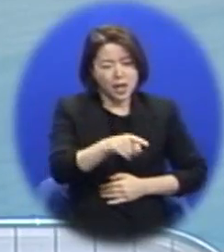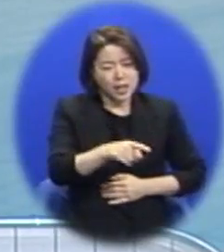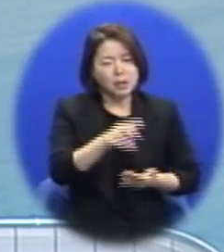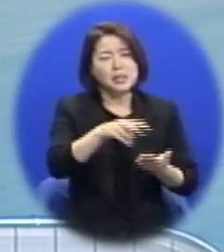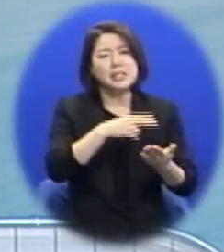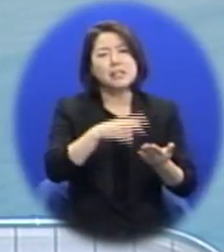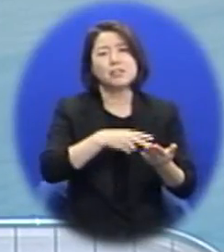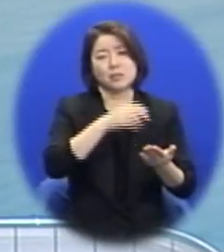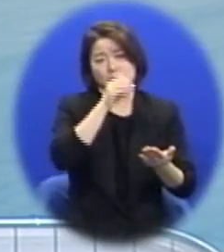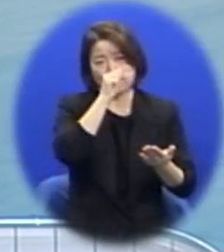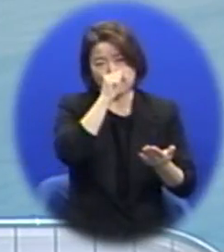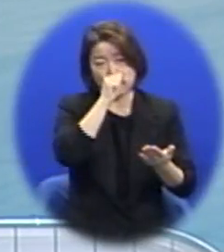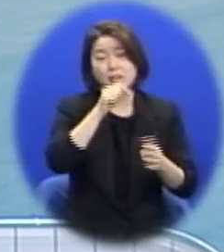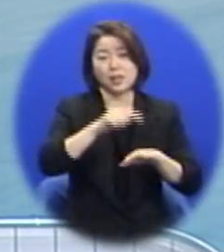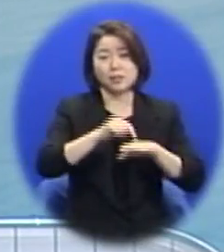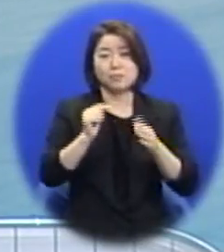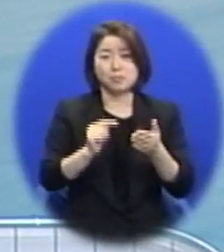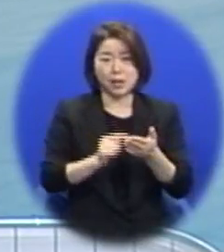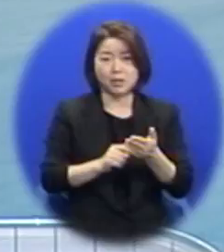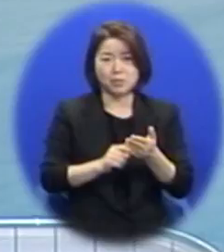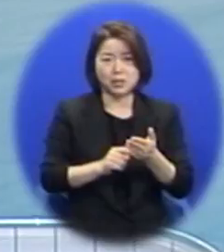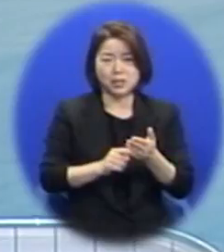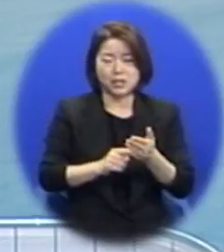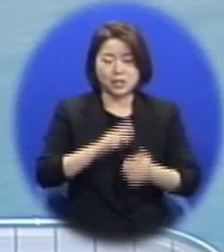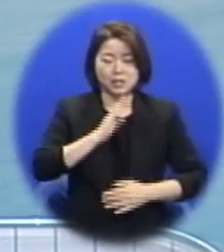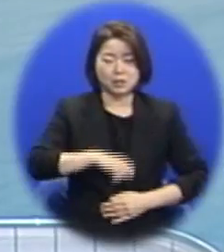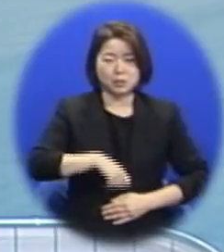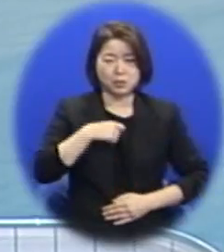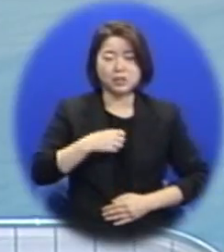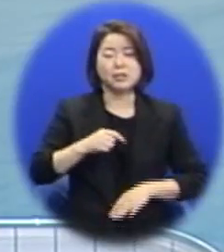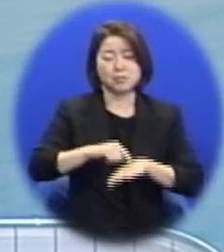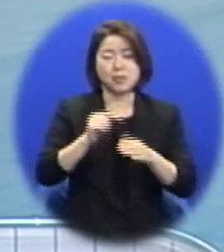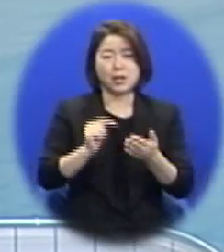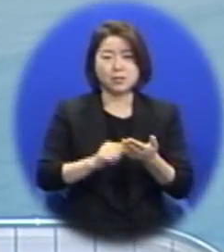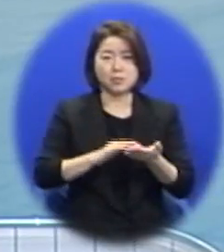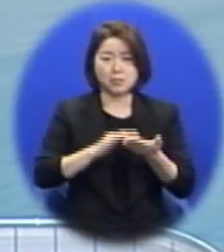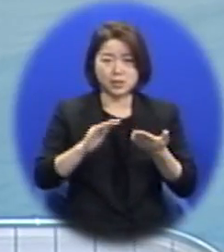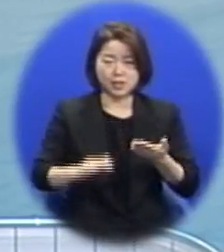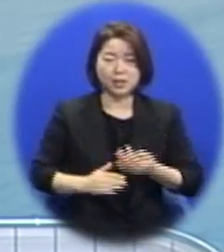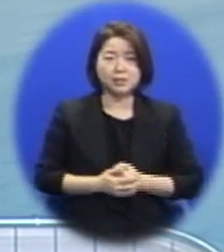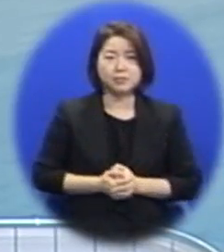좋겠다, 그런 마음이 지금 솔직한 제 심정입니다.